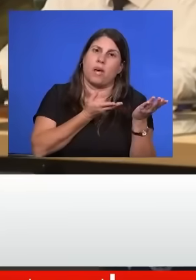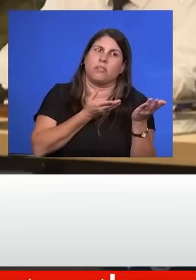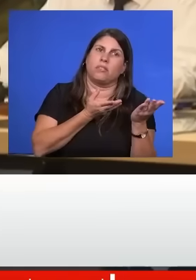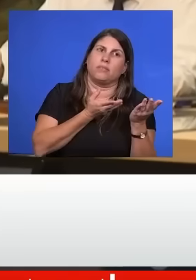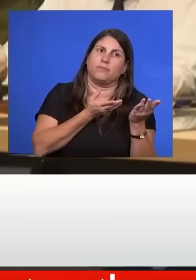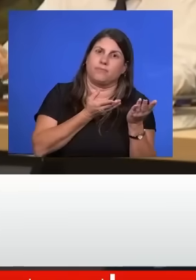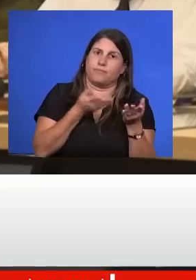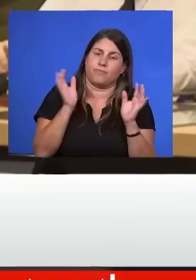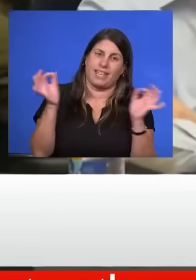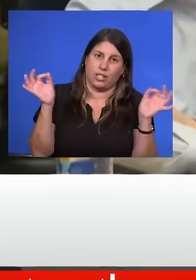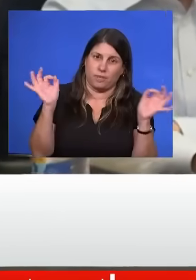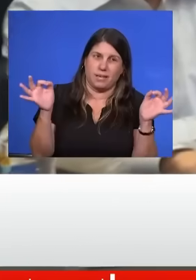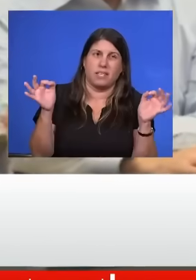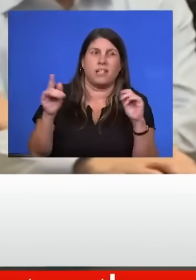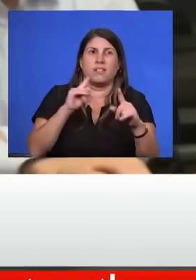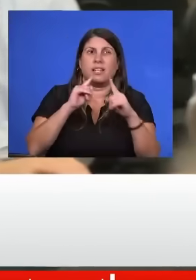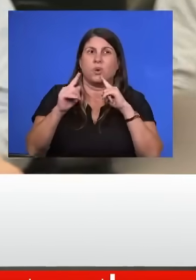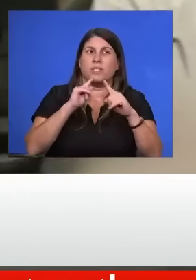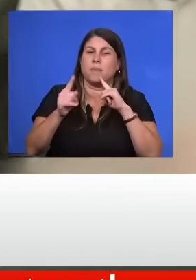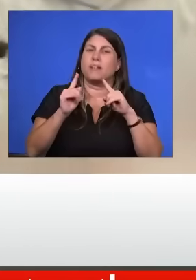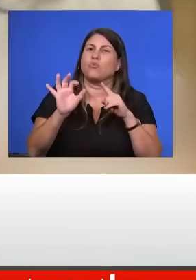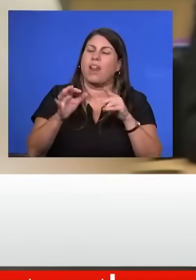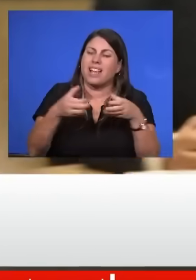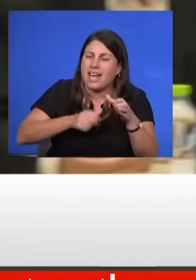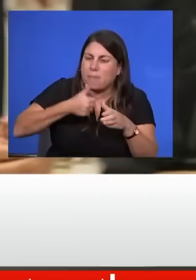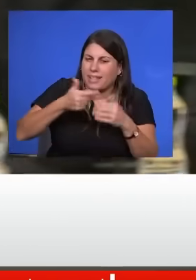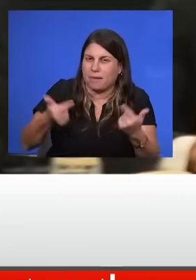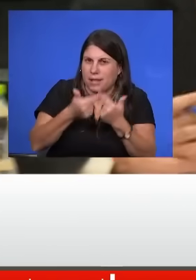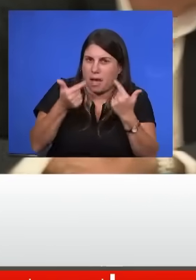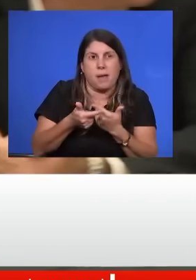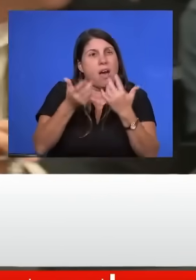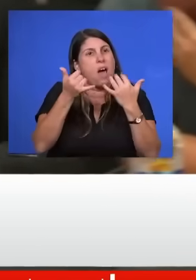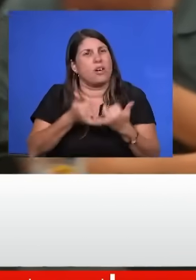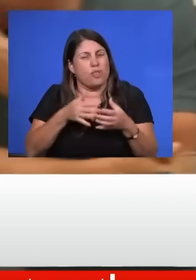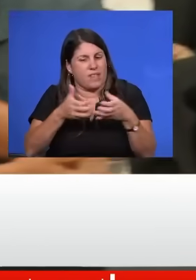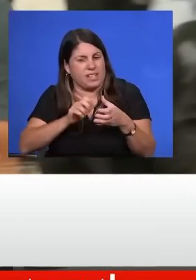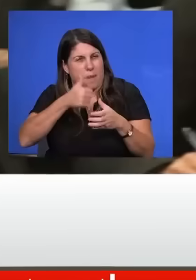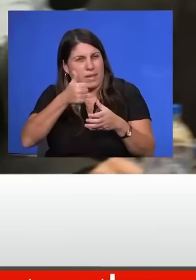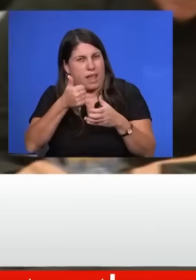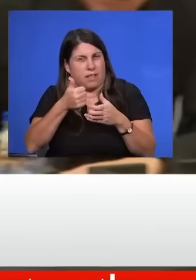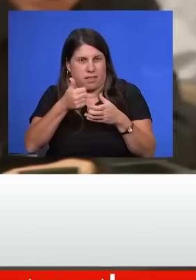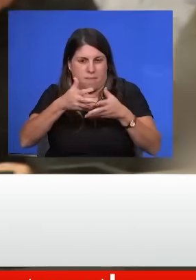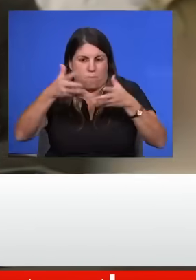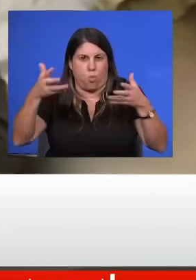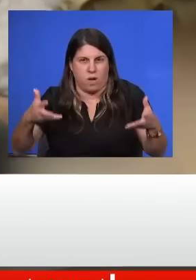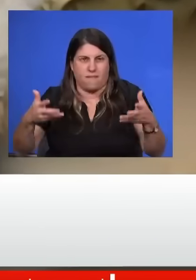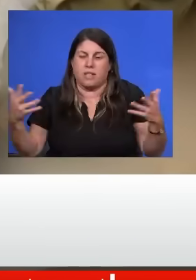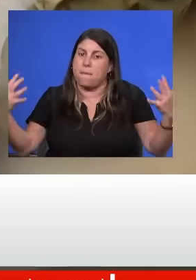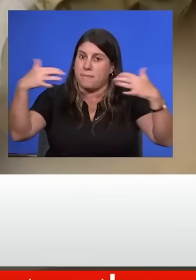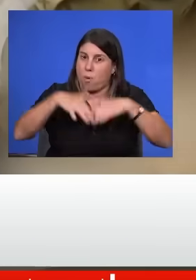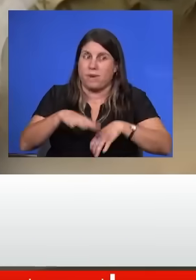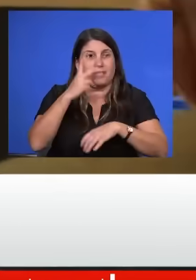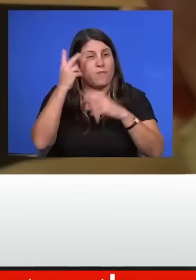אל דיוני קבינט המלחמה. ממש בשעה זו הקבינט המורחב יותר מכונס, ואנחנו רואים על המסך את